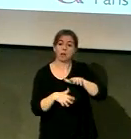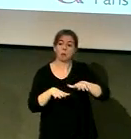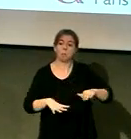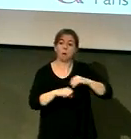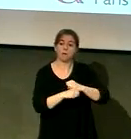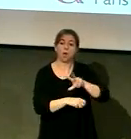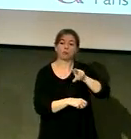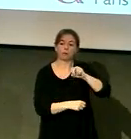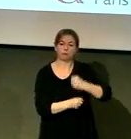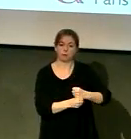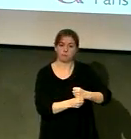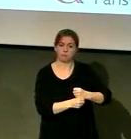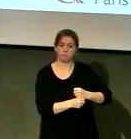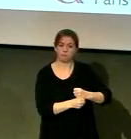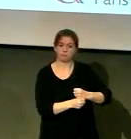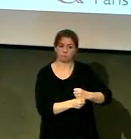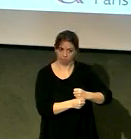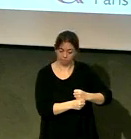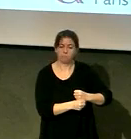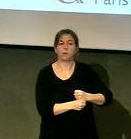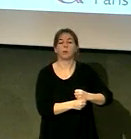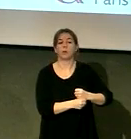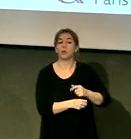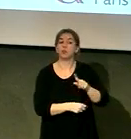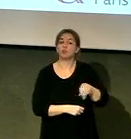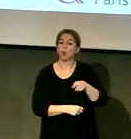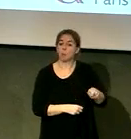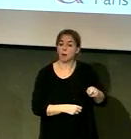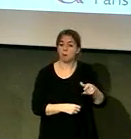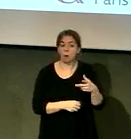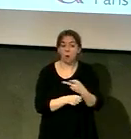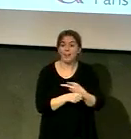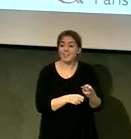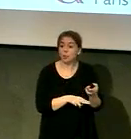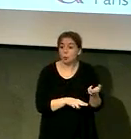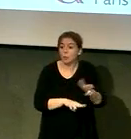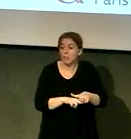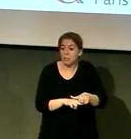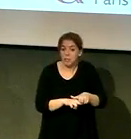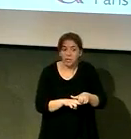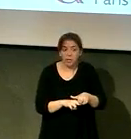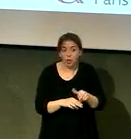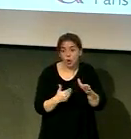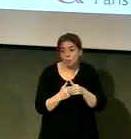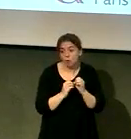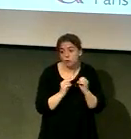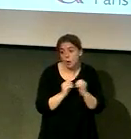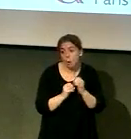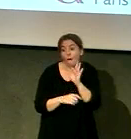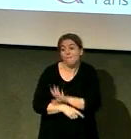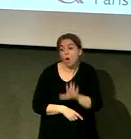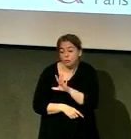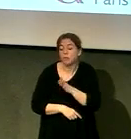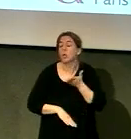ans, âge auquel le risque de décéder est quasi nul en France, 12